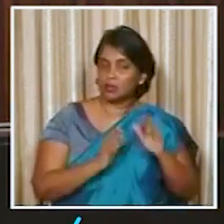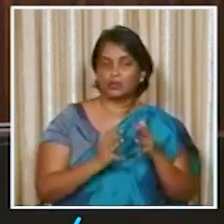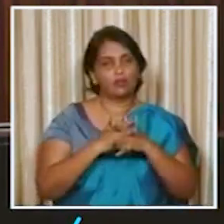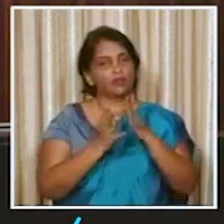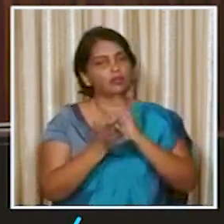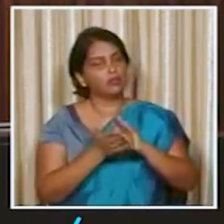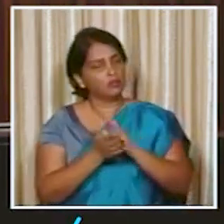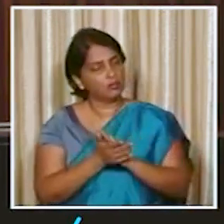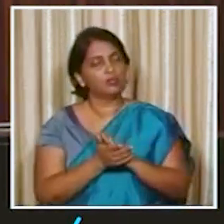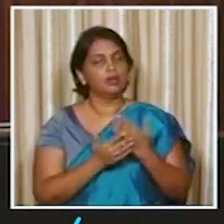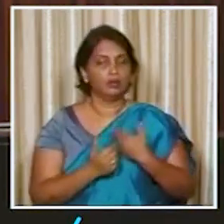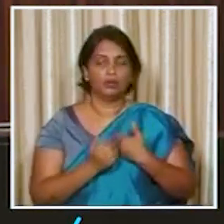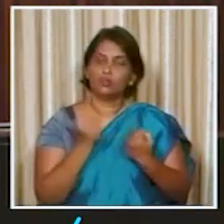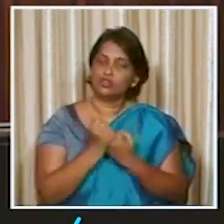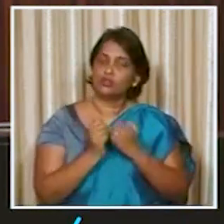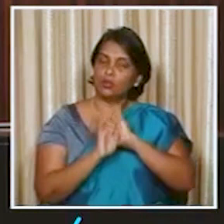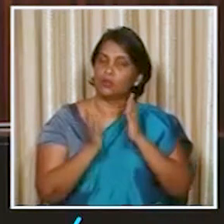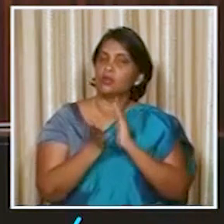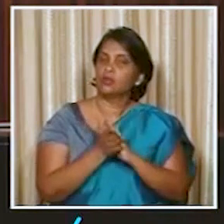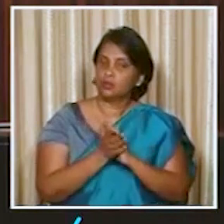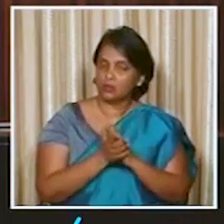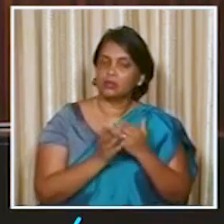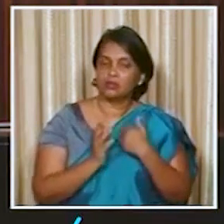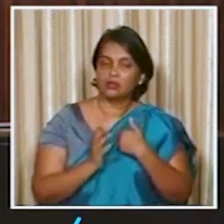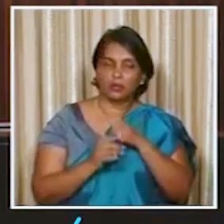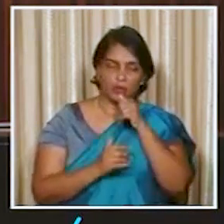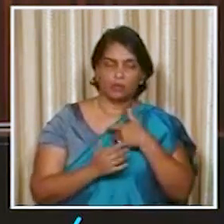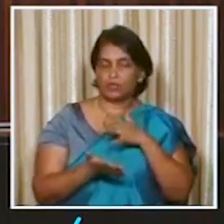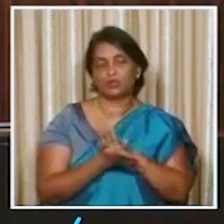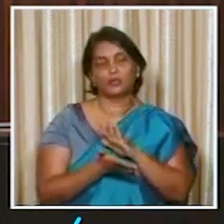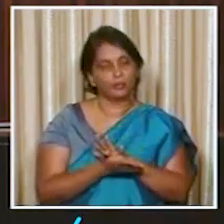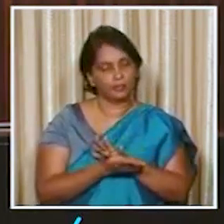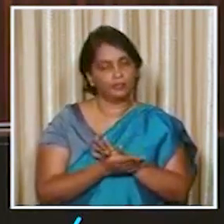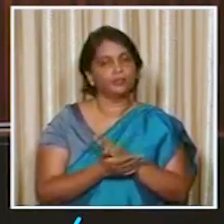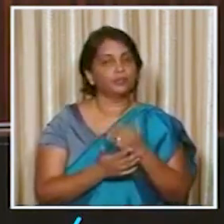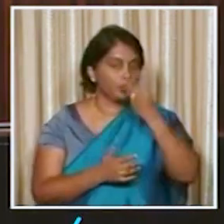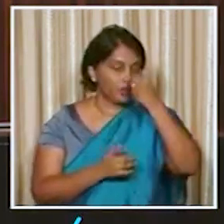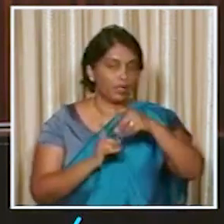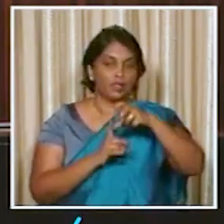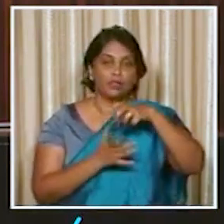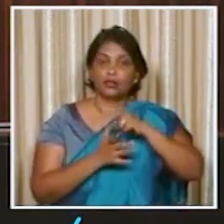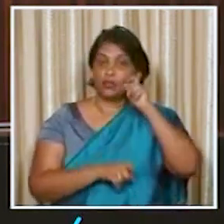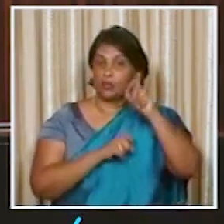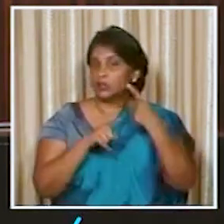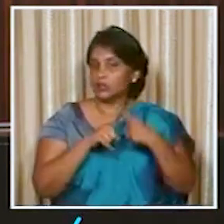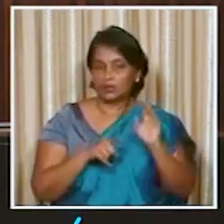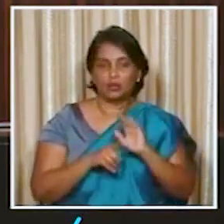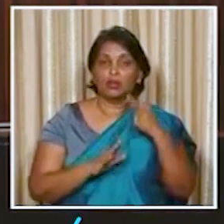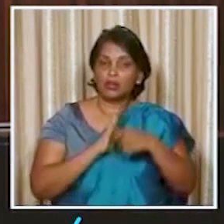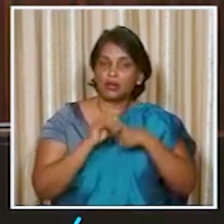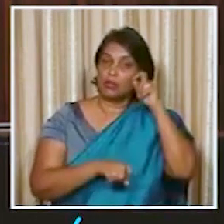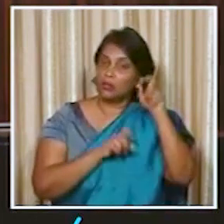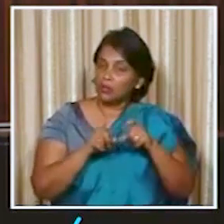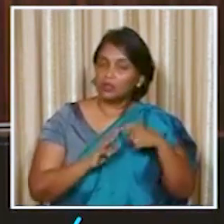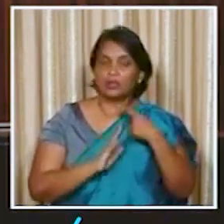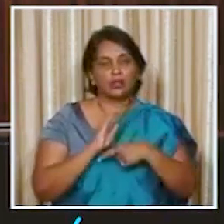සිද්ධිය වෙනුවෙන් මාහට කළ හැකි වූ සේවය මම ගැන මම නිහතමානීව සතුටු වෙමි මාතෘ දිස්ත්‍රික් ජනතාව පමණක් නො රටේ ජනතාව හා